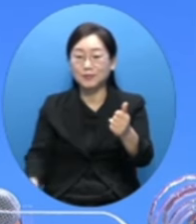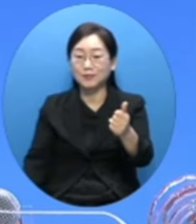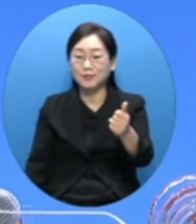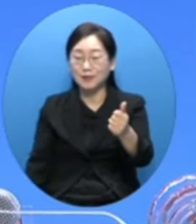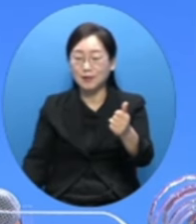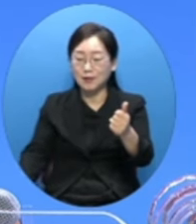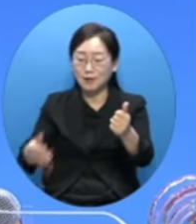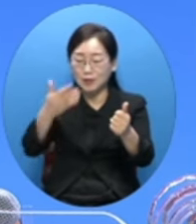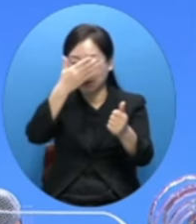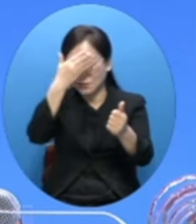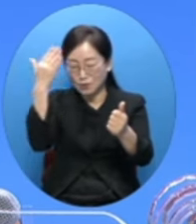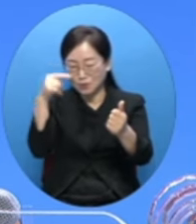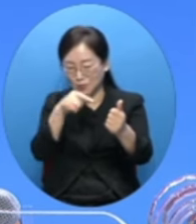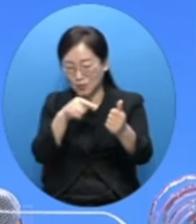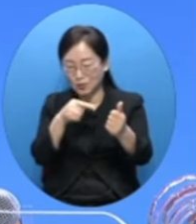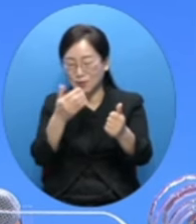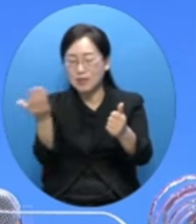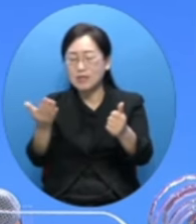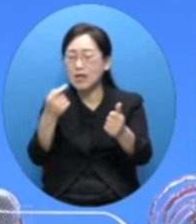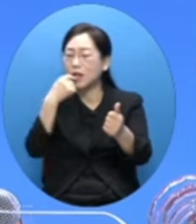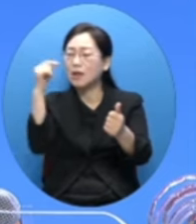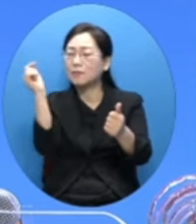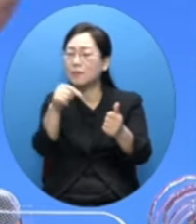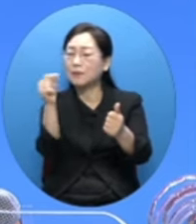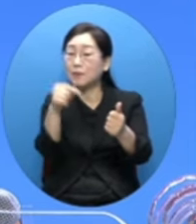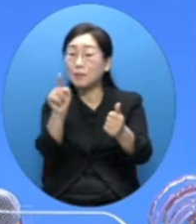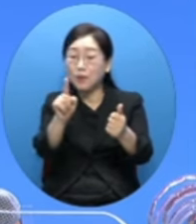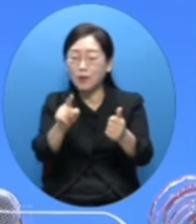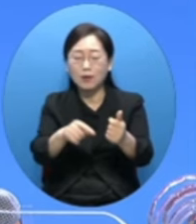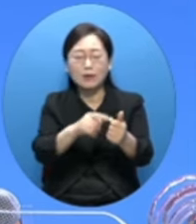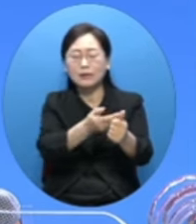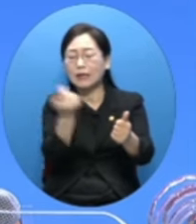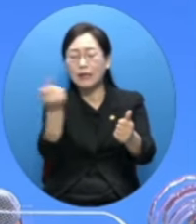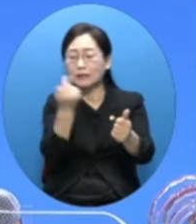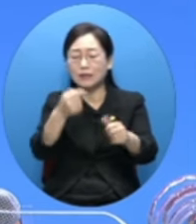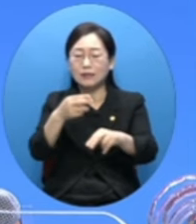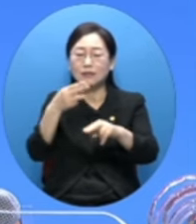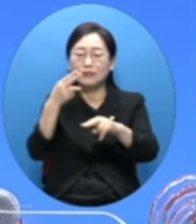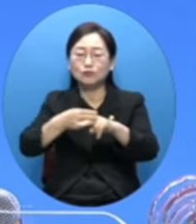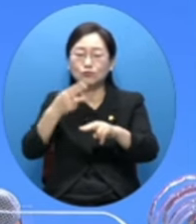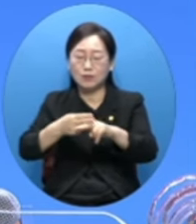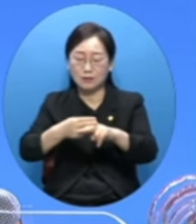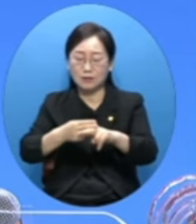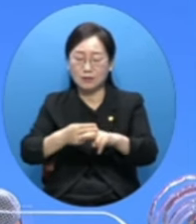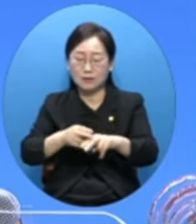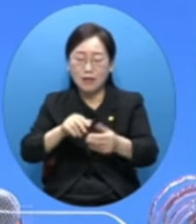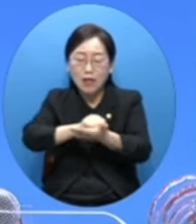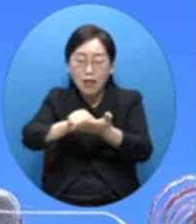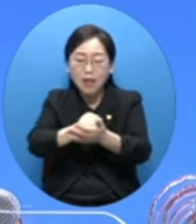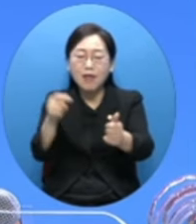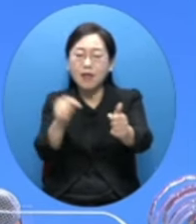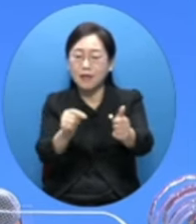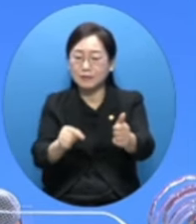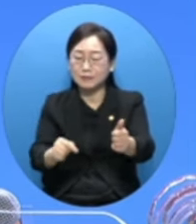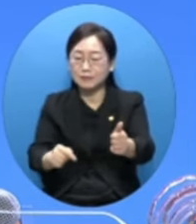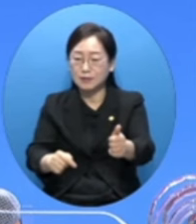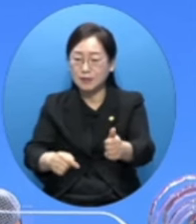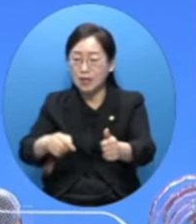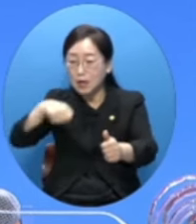젊은 죄수에게 일을 시킨 것이 주방에 가서 설거지를 해라. 매